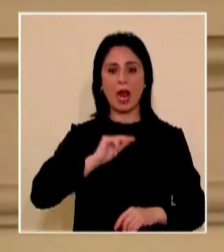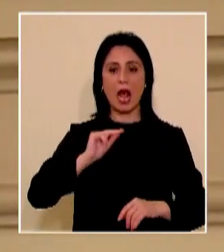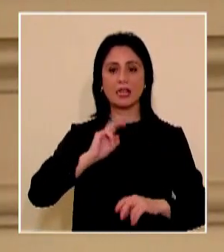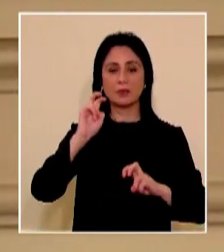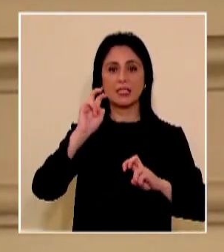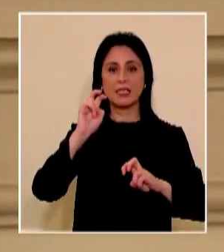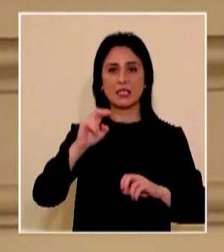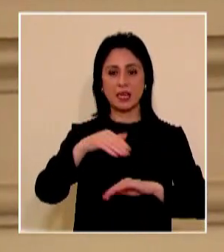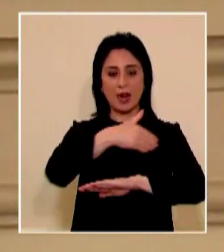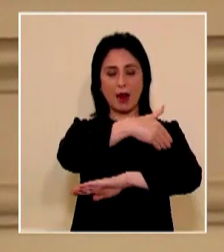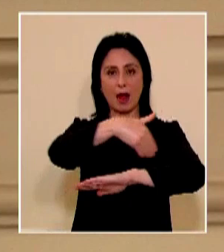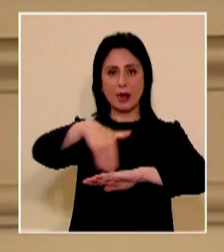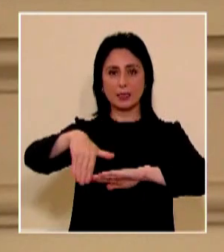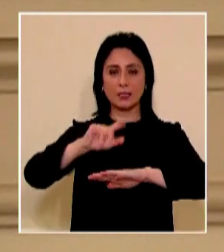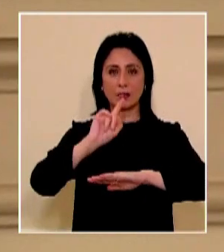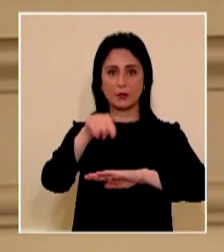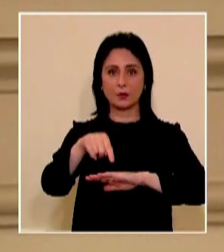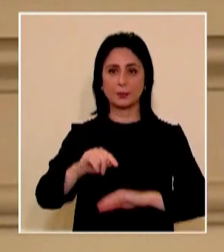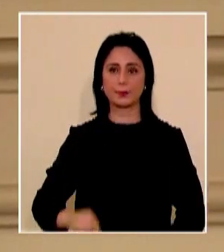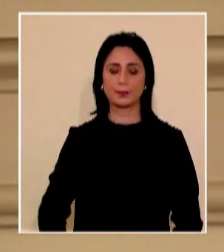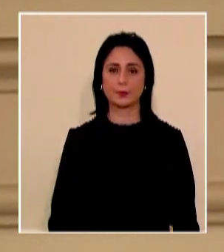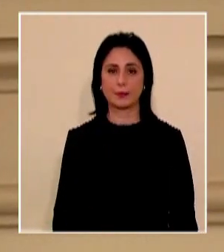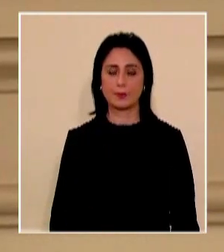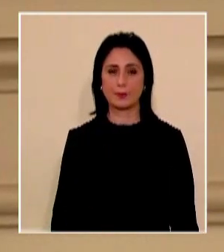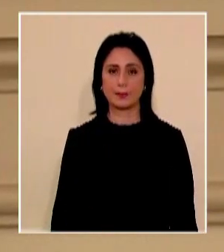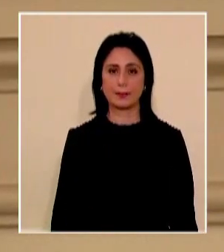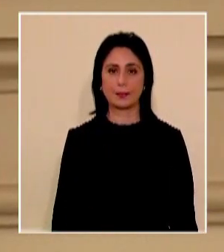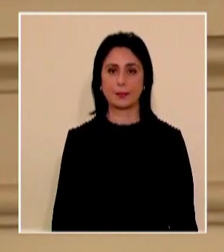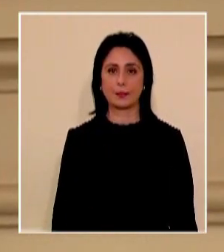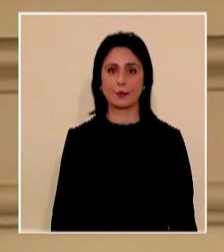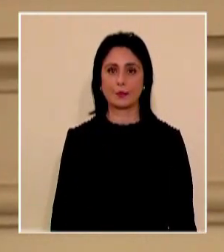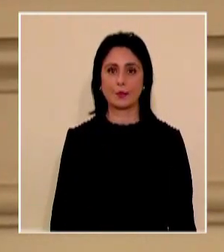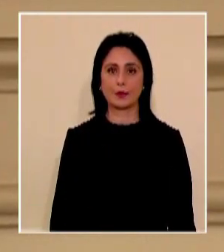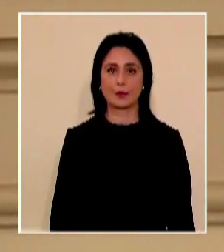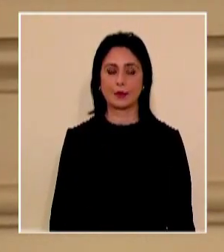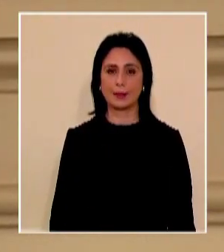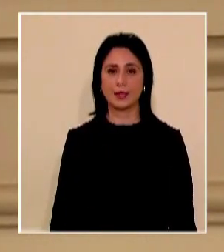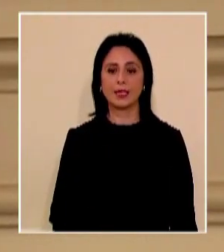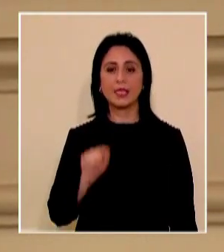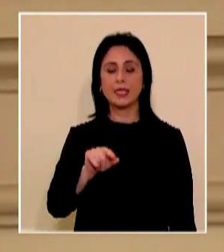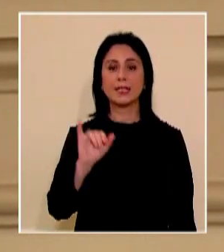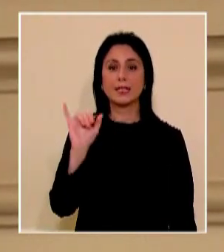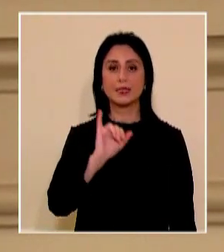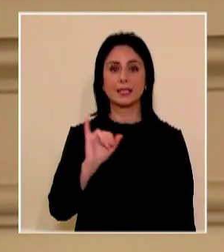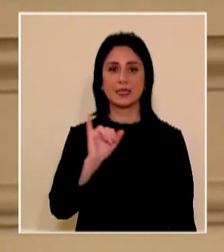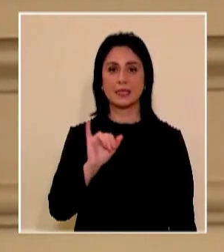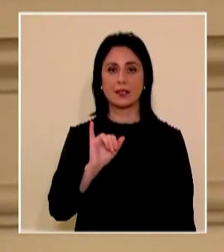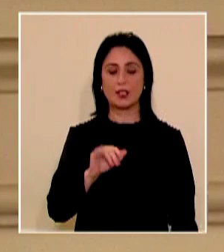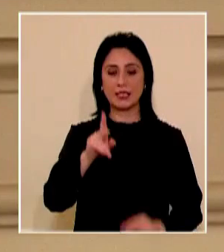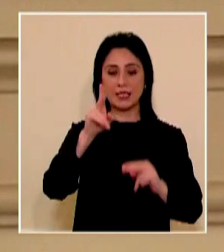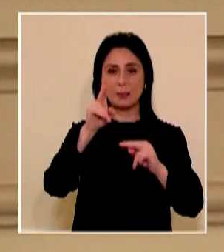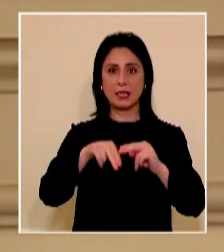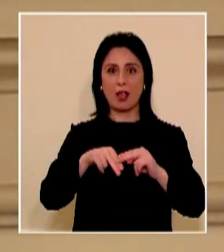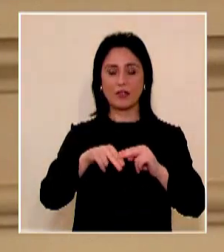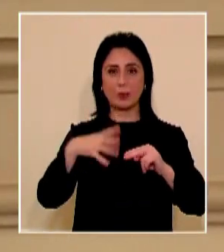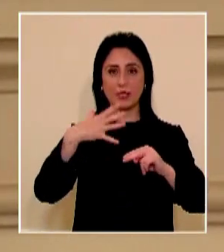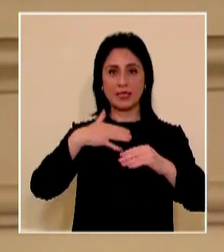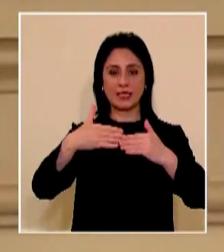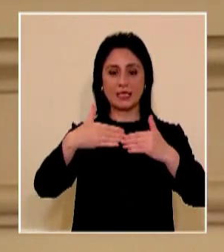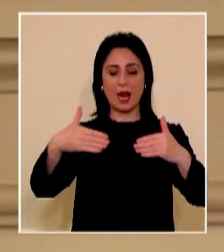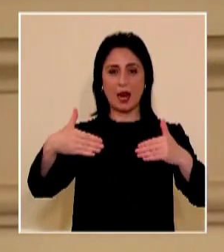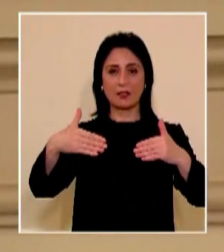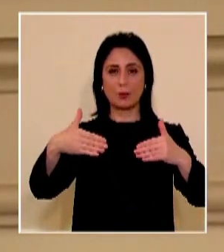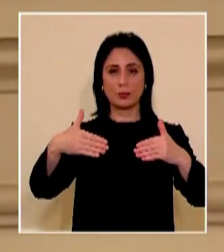którym kończy się ta część Gruzji, terytorium, które jest